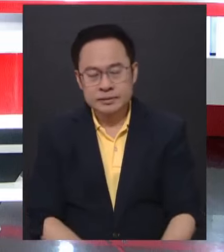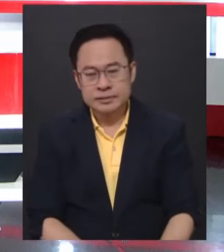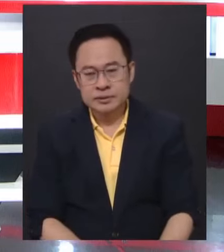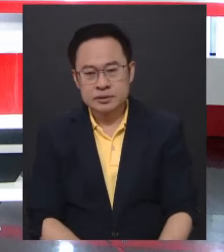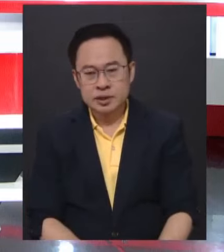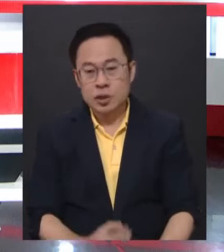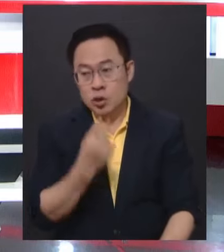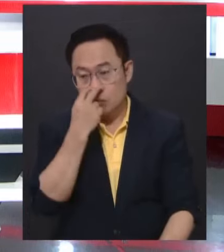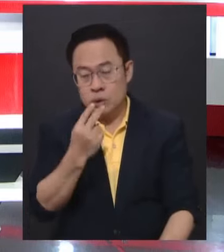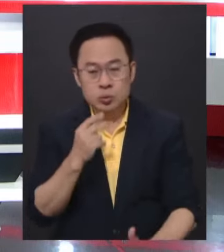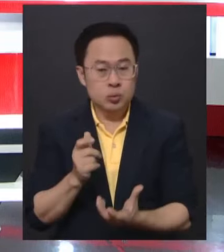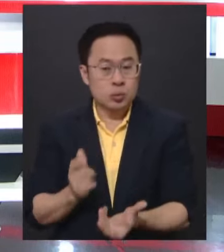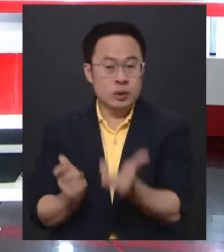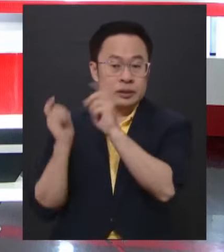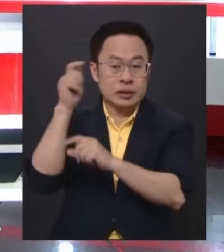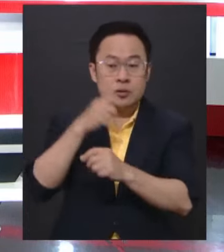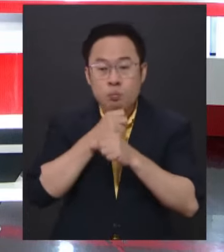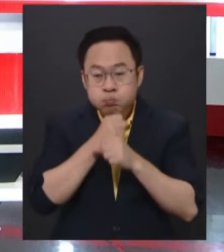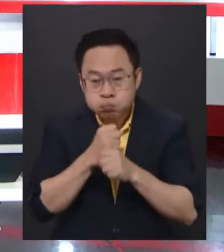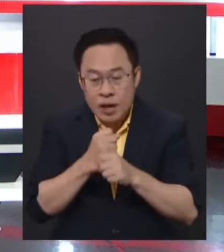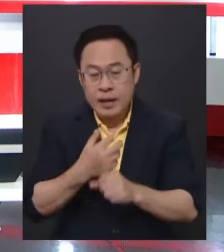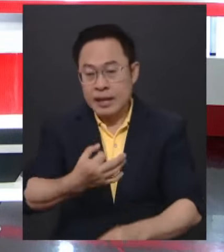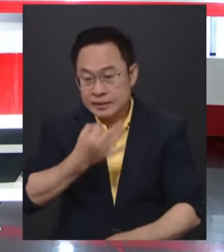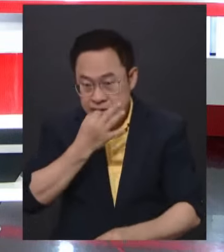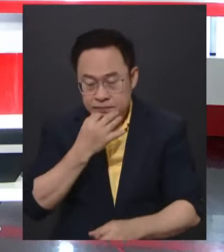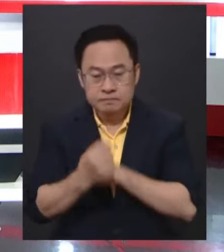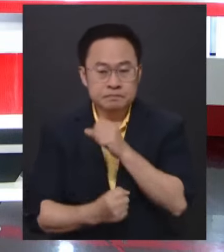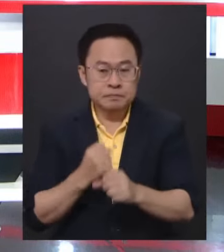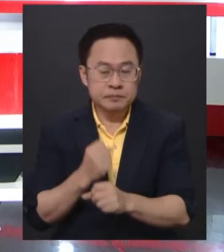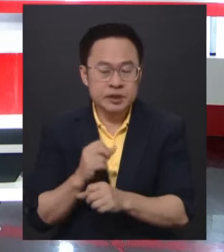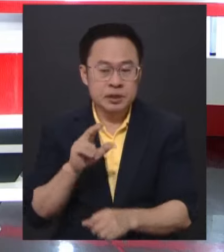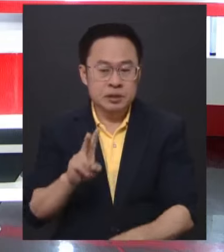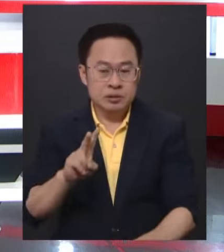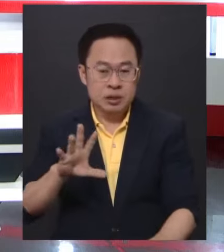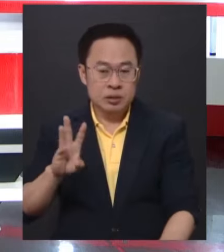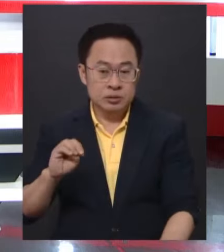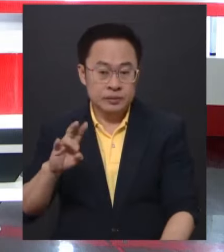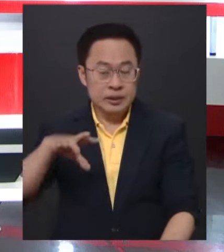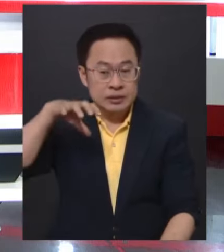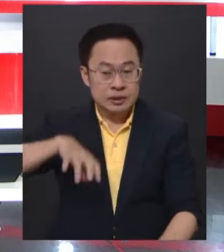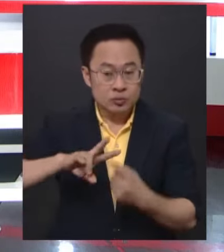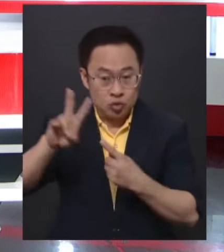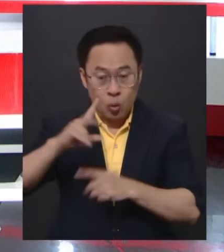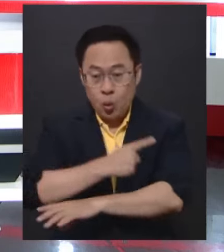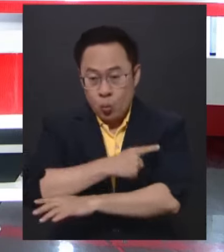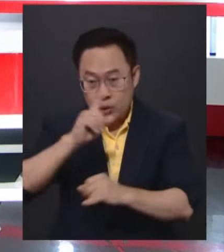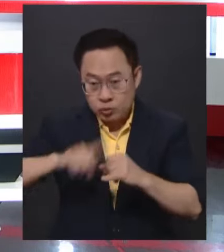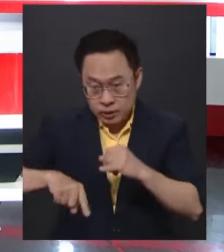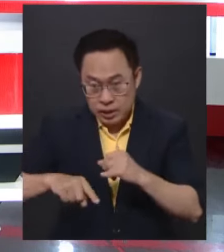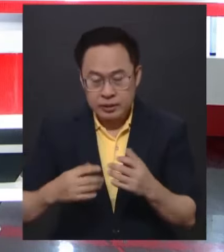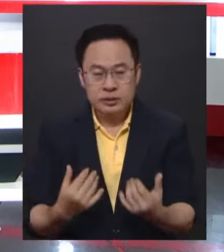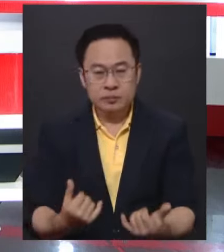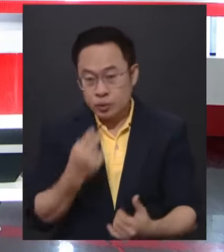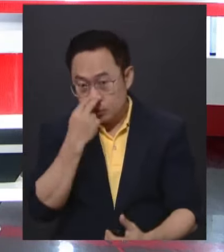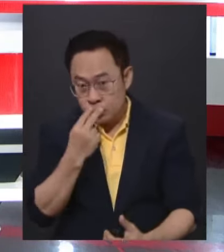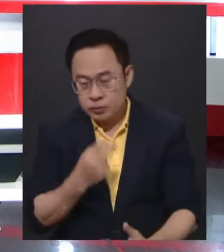ีนี้นะคะการแข่งขันเทนนิสอาวุโสอาชีพประจำปี2567กันบ้างสนามที่2วันสุดท้ายของการชิงชัยผลงานเป็นยังไงเดี๋ยวไป